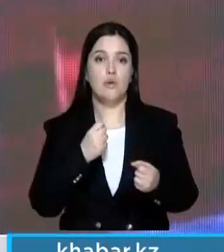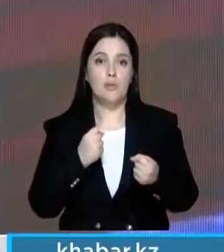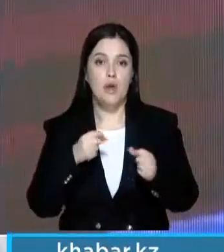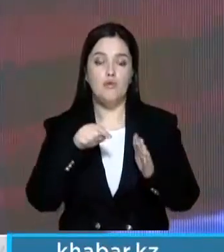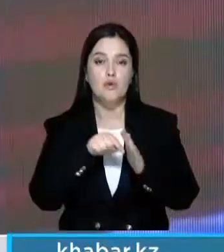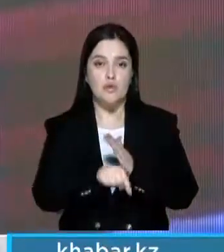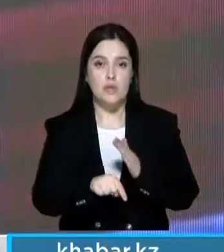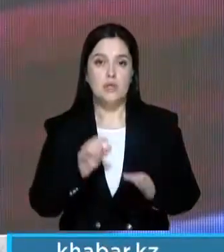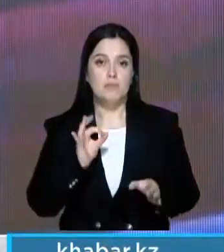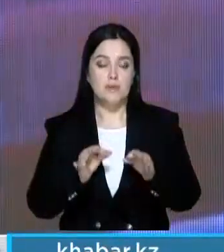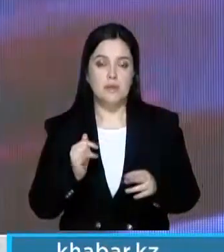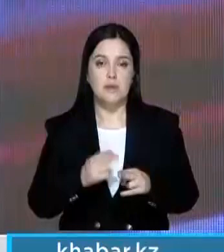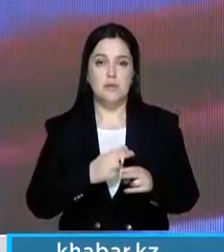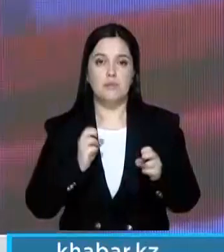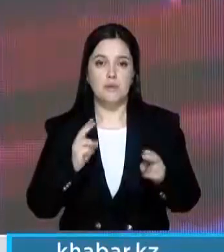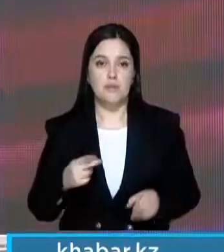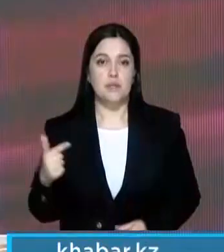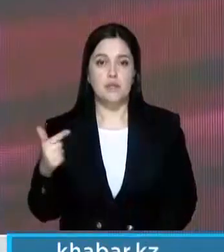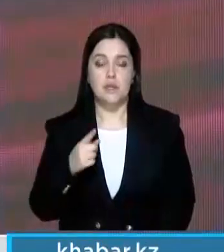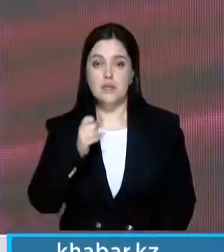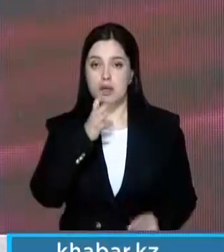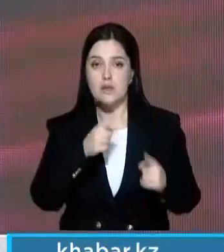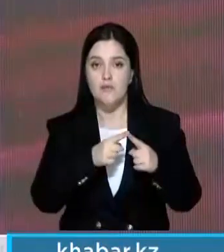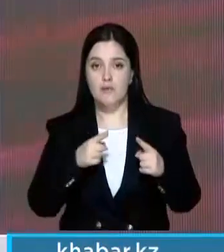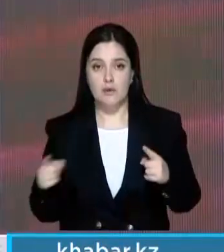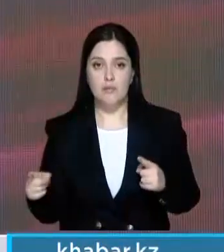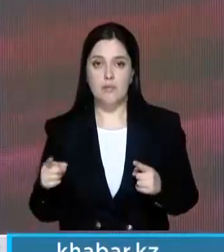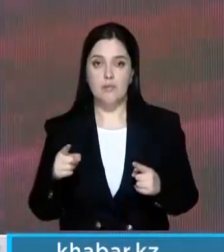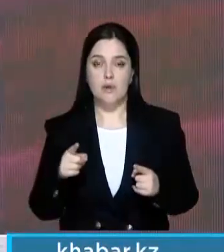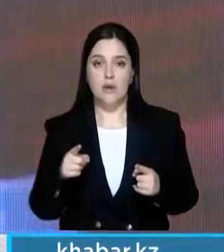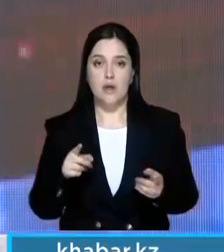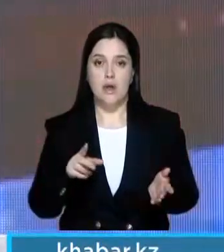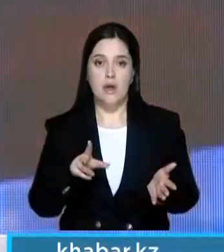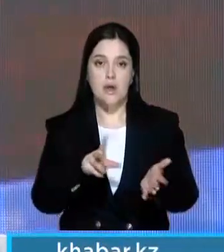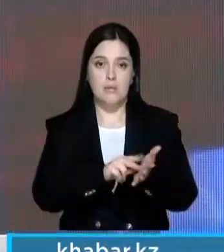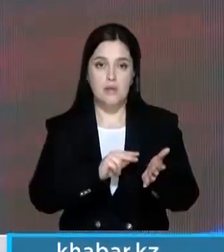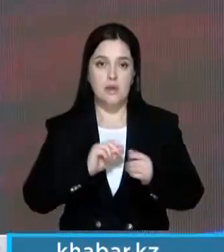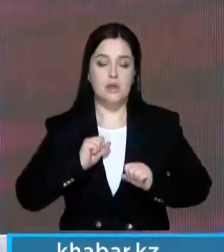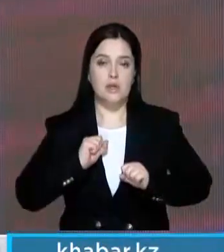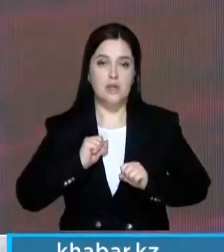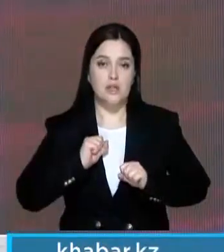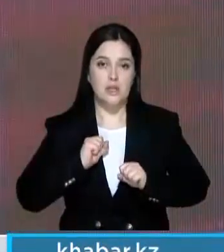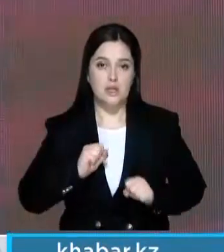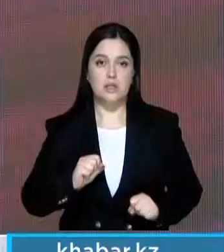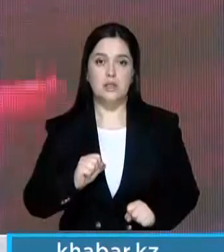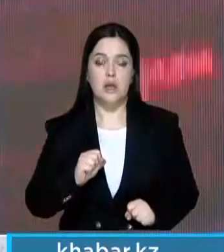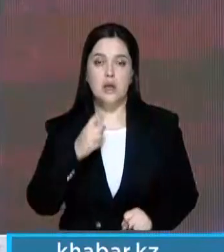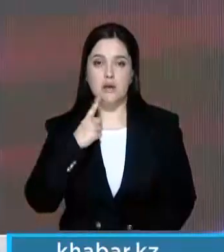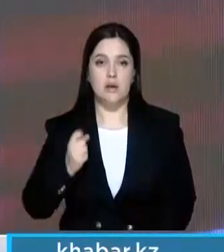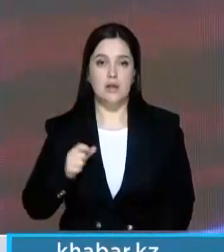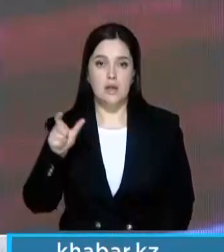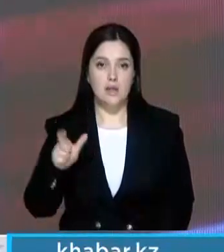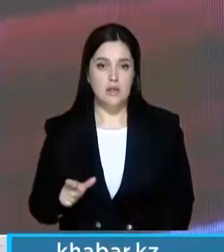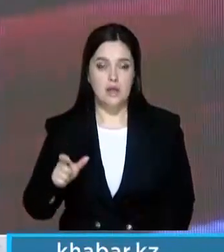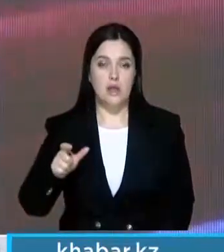в укрепление внутренней стабильности и безопасности граждан. За эти годы было много примеров самоотверженности и героических поступков